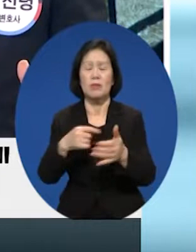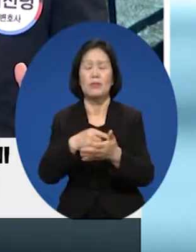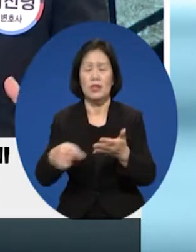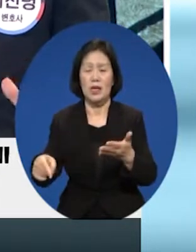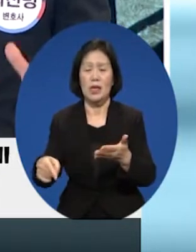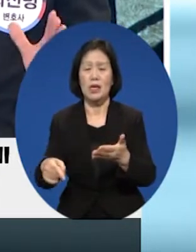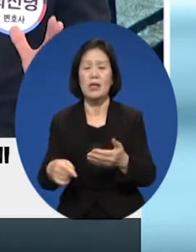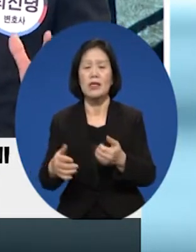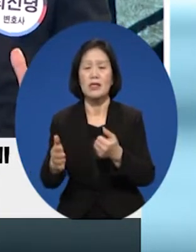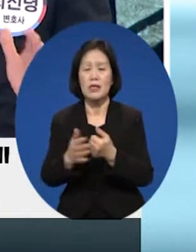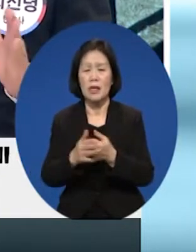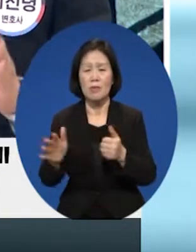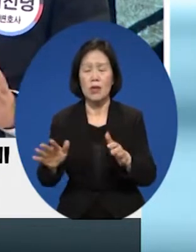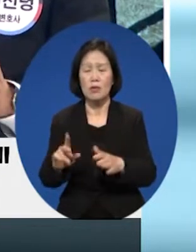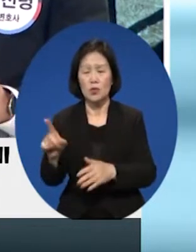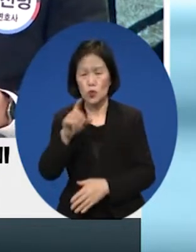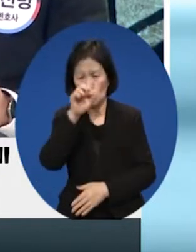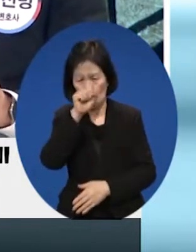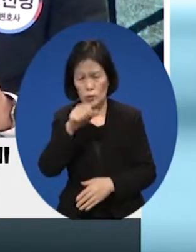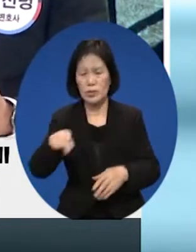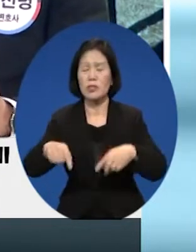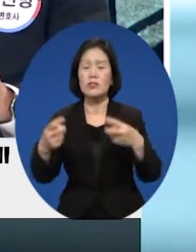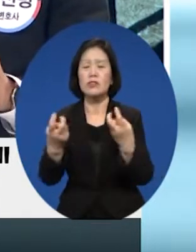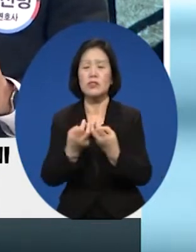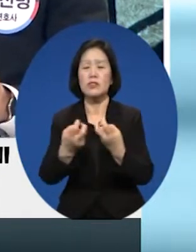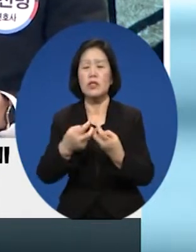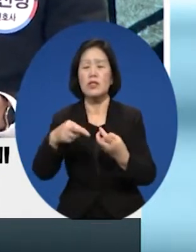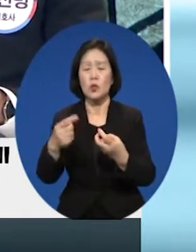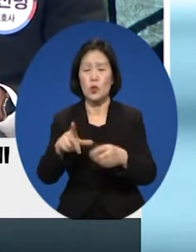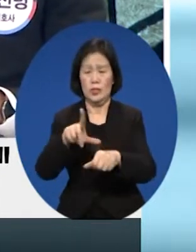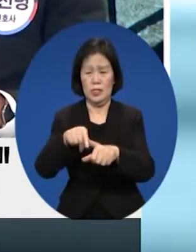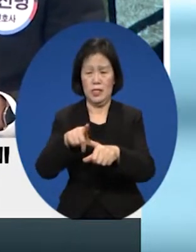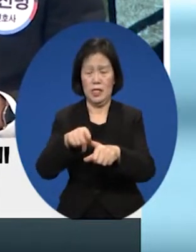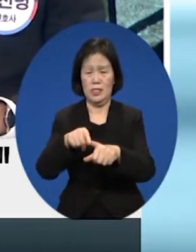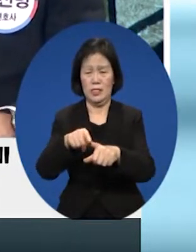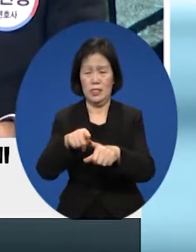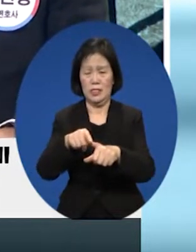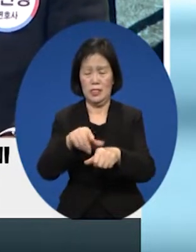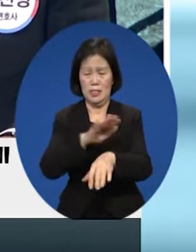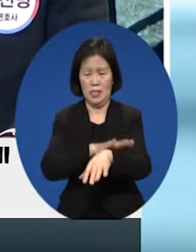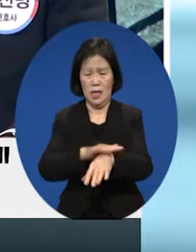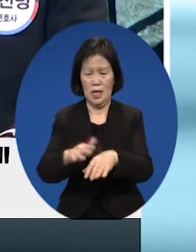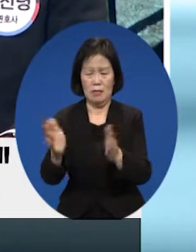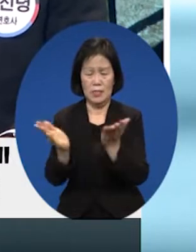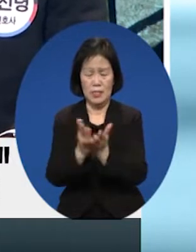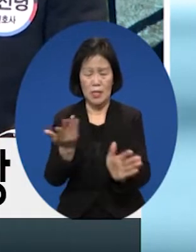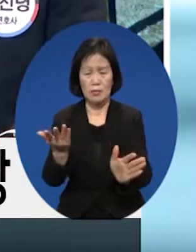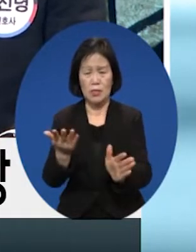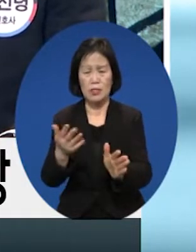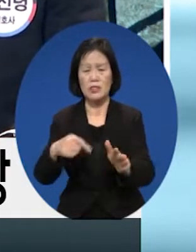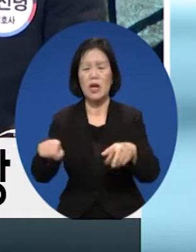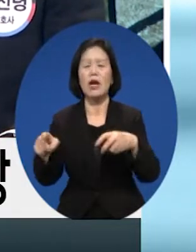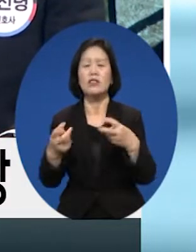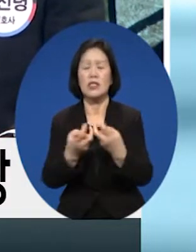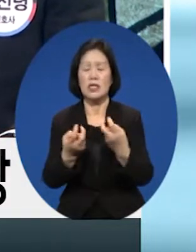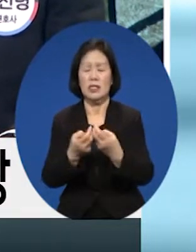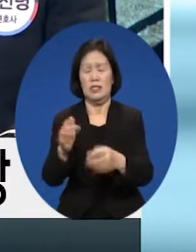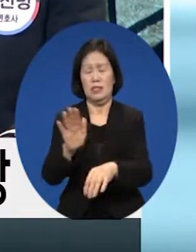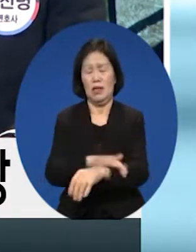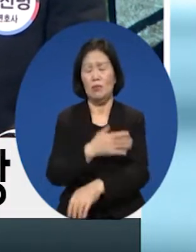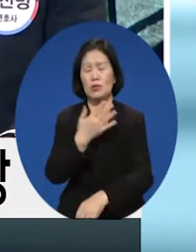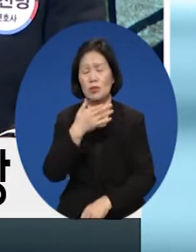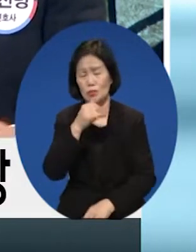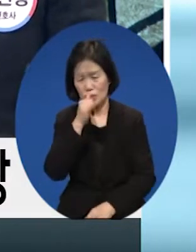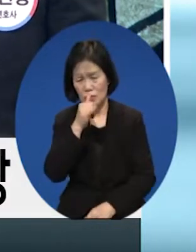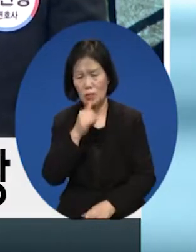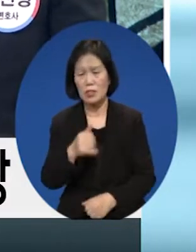그렇기 때문에 그 아무리 좋은 정책이라 한다 하더라도 타이밍이 제대로 못하면은 그것은 그 정책이 산으로 갈 수밖에 없는